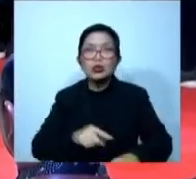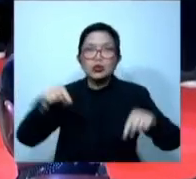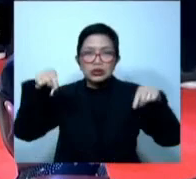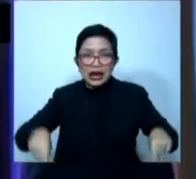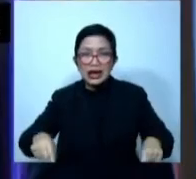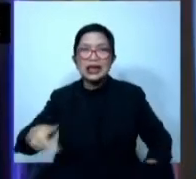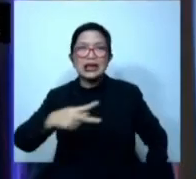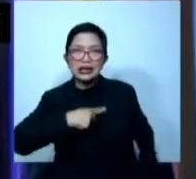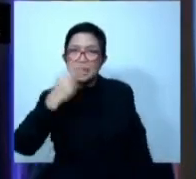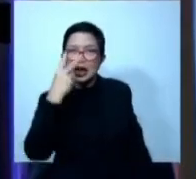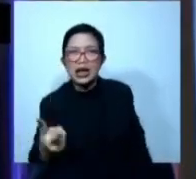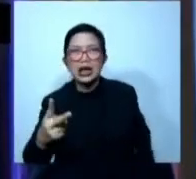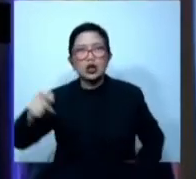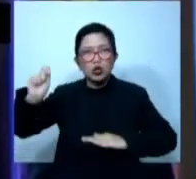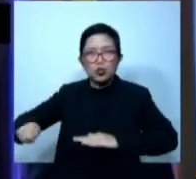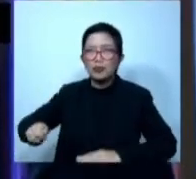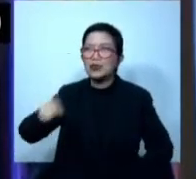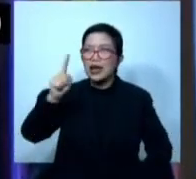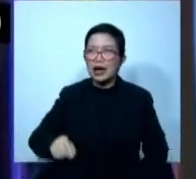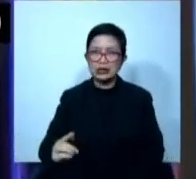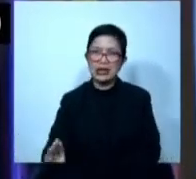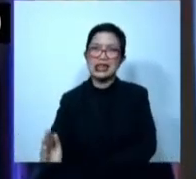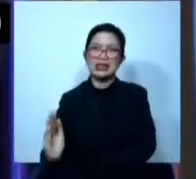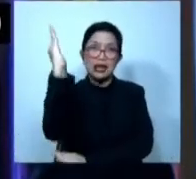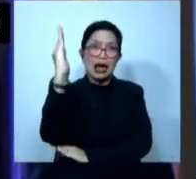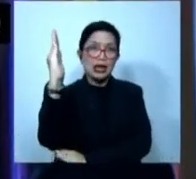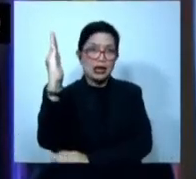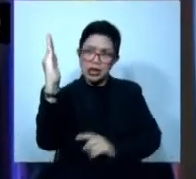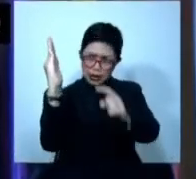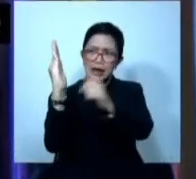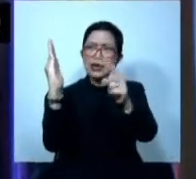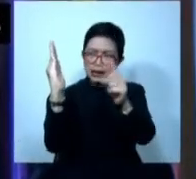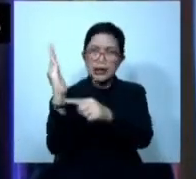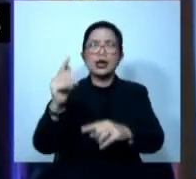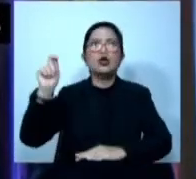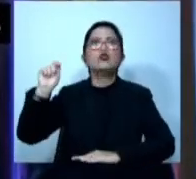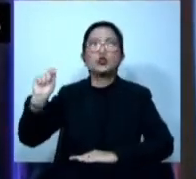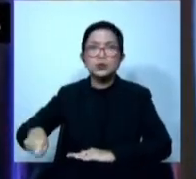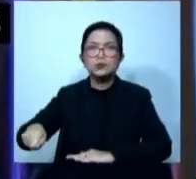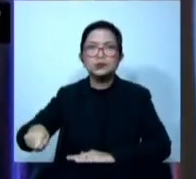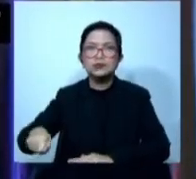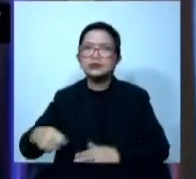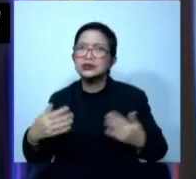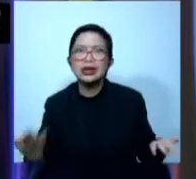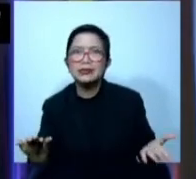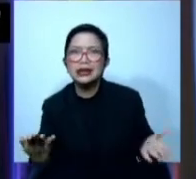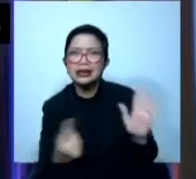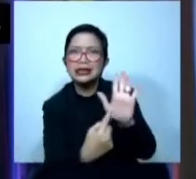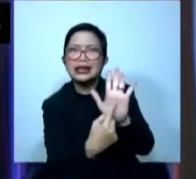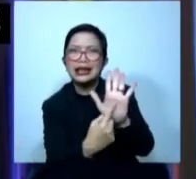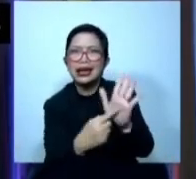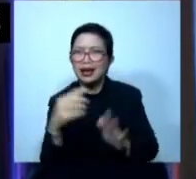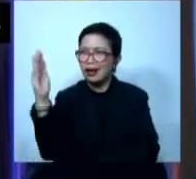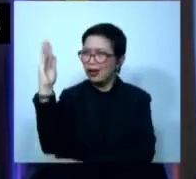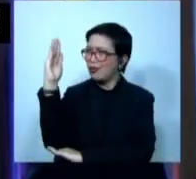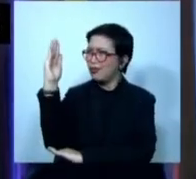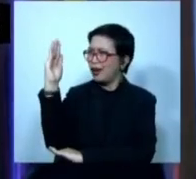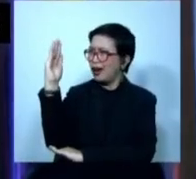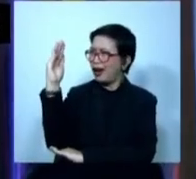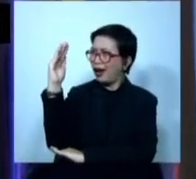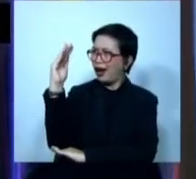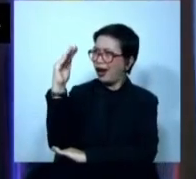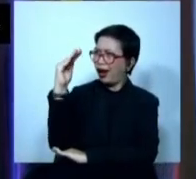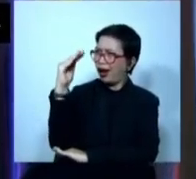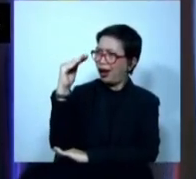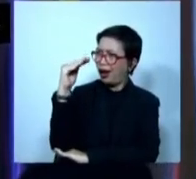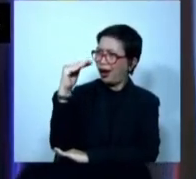kalau kita lihat hukum itu harusnya tegak begini. Inilah hukum. Dalam kenyataannya, dia bengkok. Dia tajam